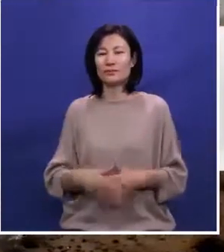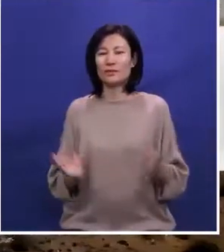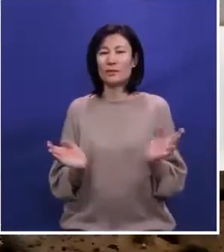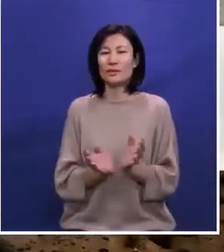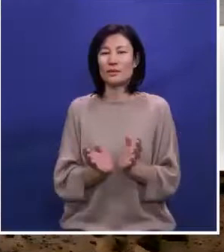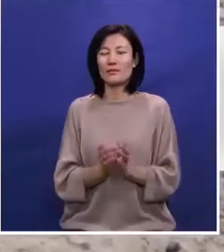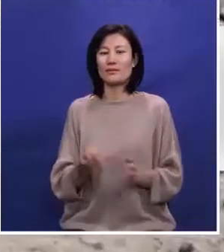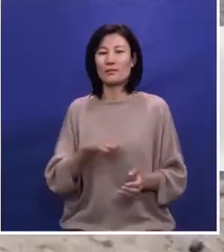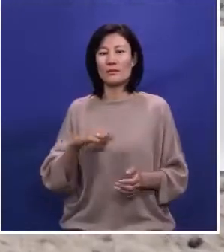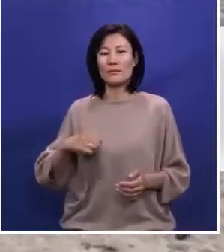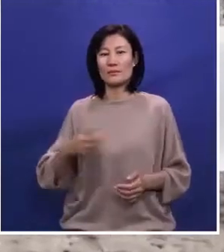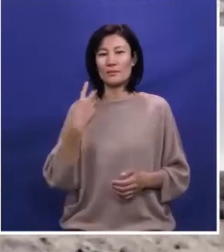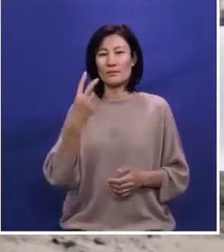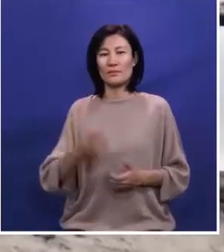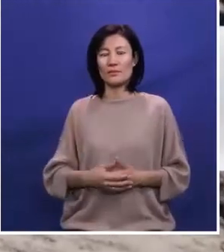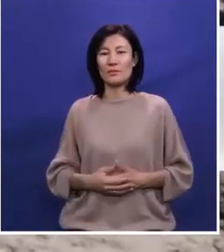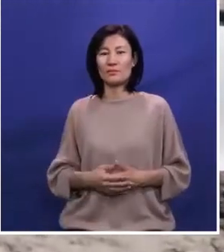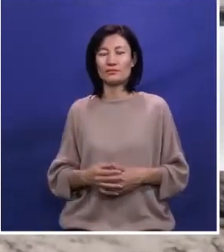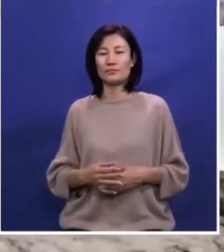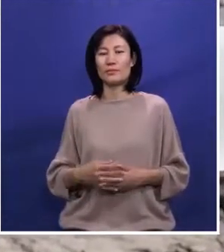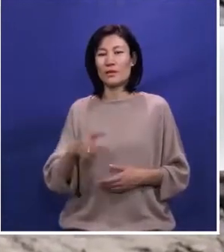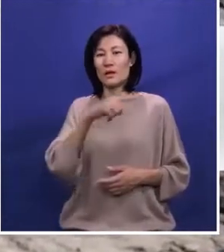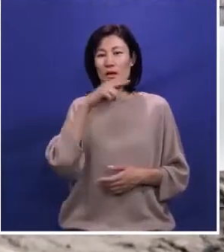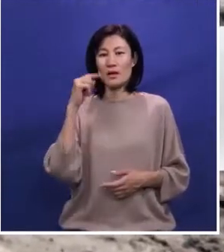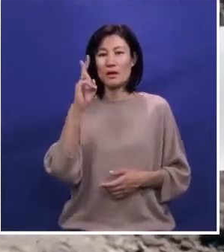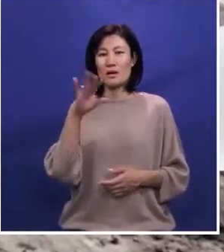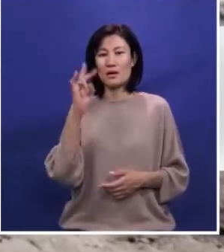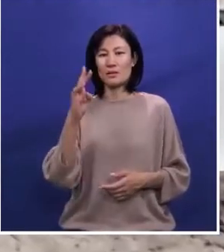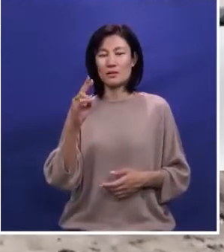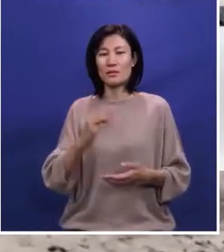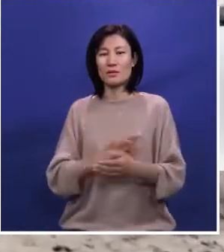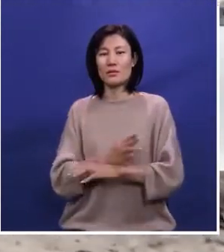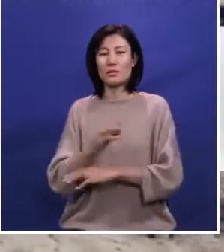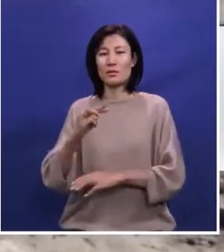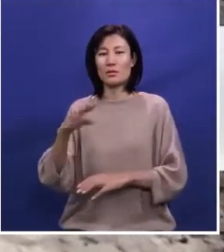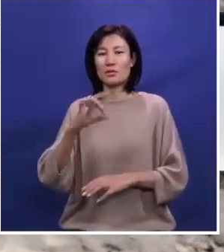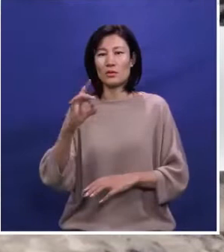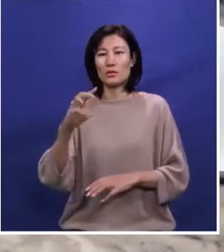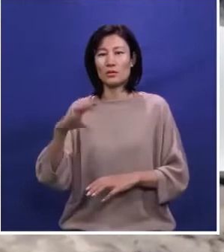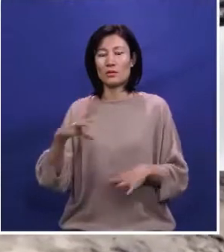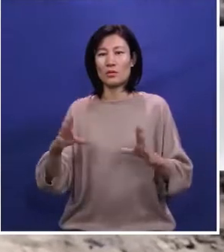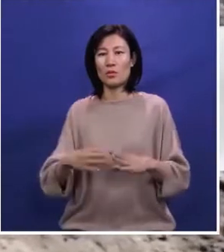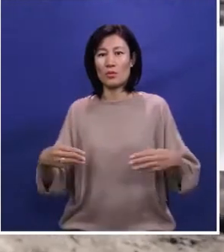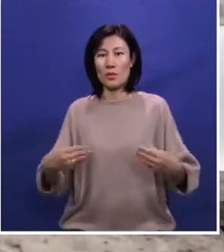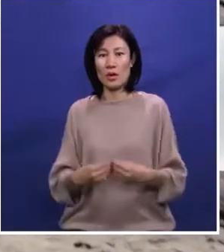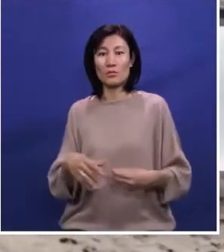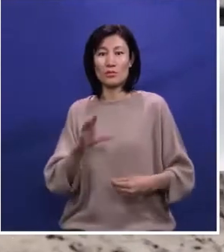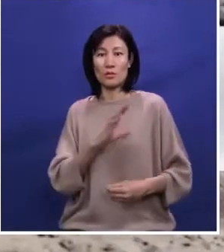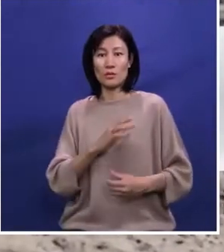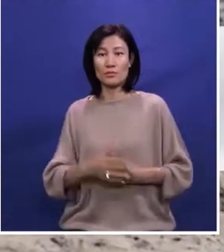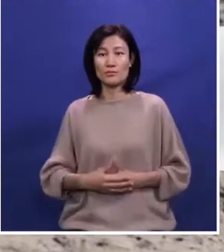қалде. Мен өзім көргенім, Ресейдің Қазан қаласынан келген туристерді көрдім осы жерде, бір семья болып келіп жүрген.